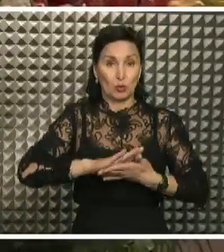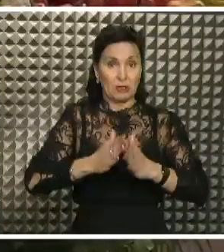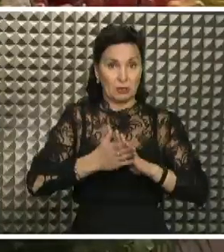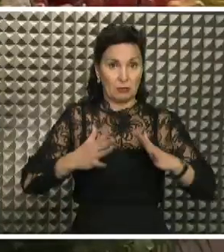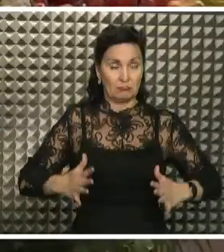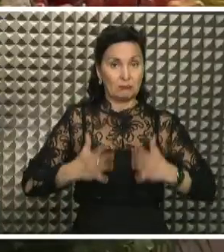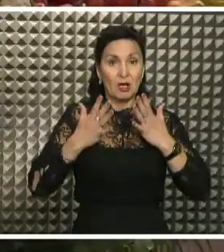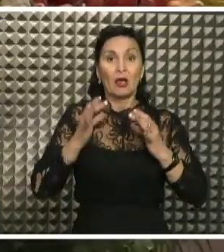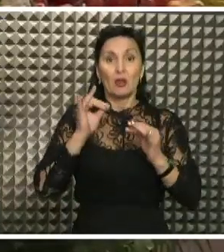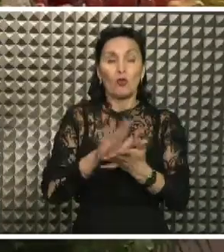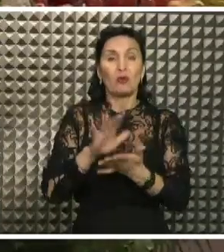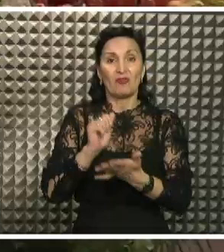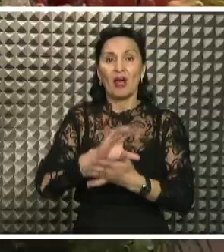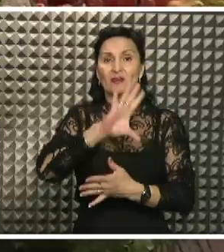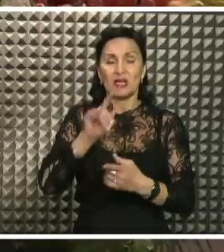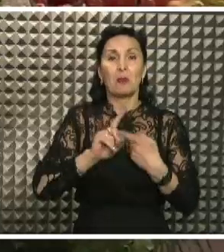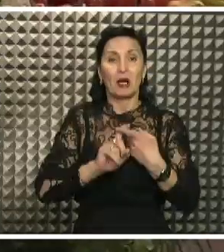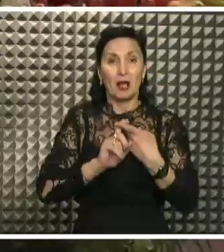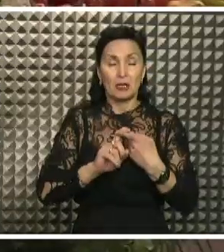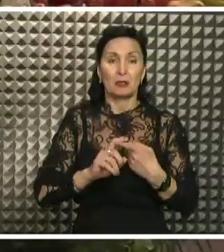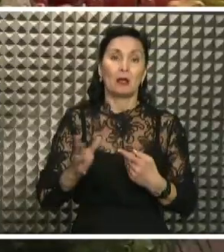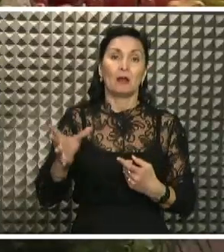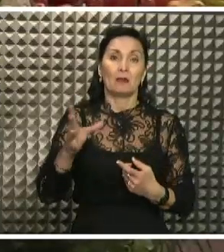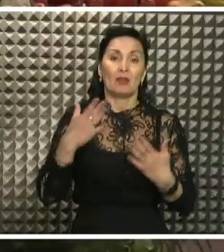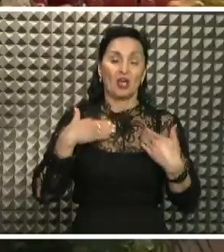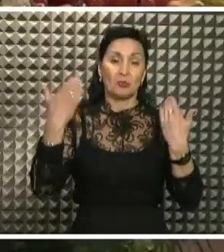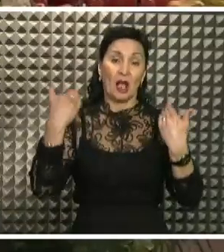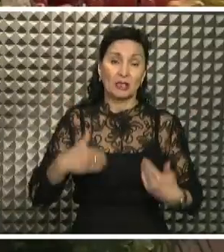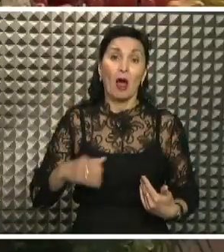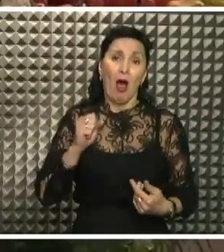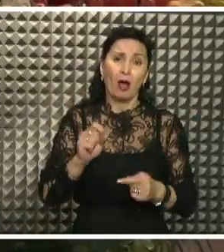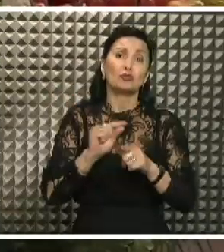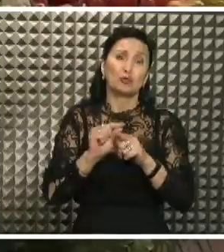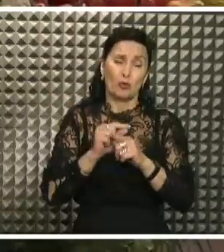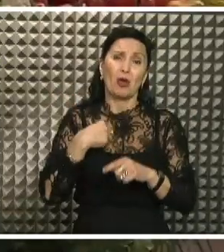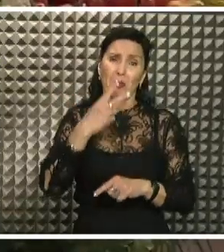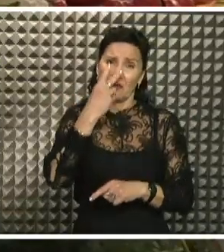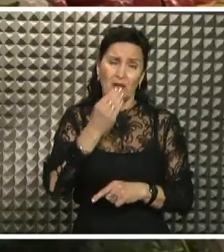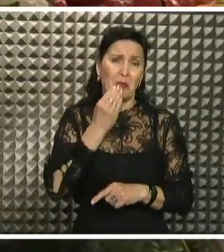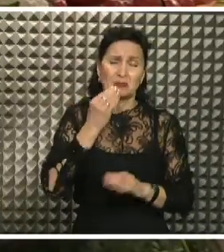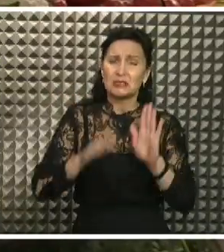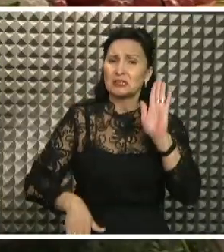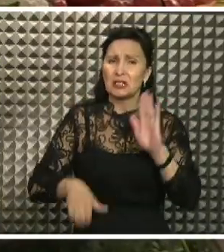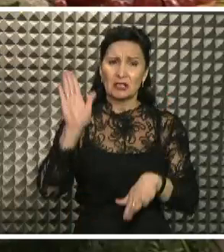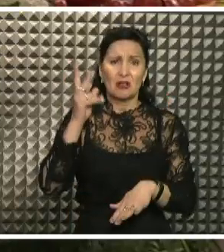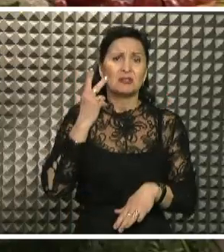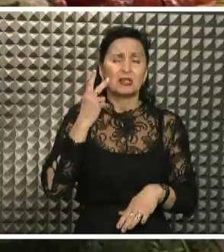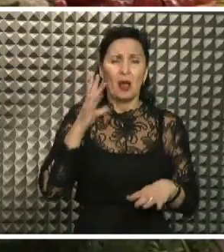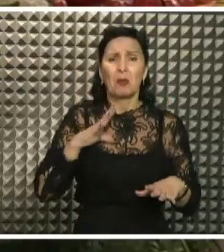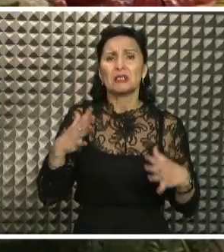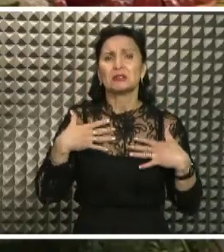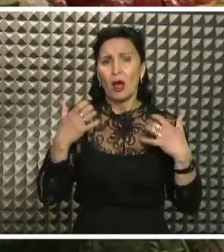и убивают все бактерии в нашем организме. А чеснок я привыкла употреблять с детства. Всегда были